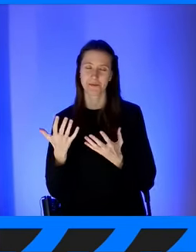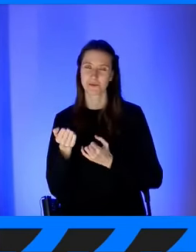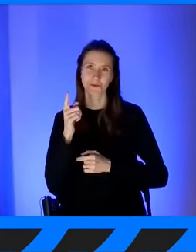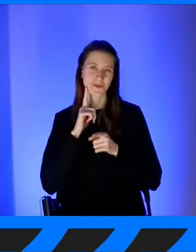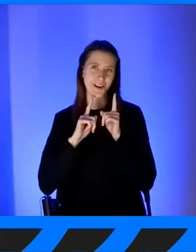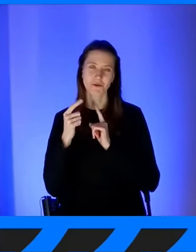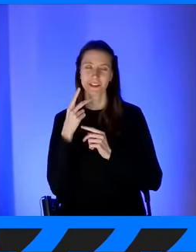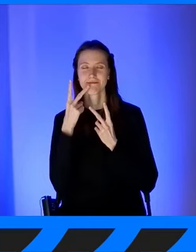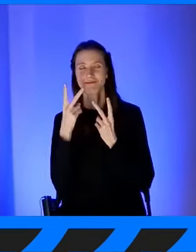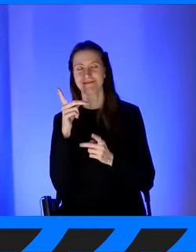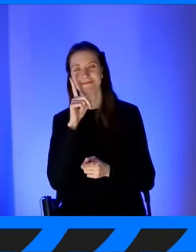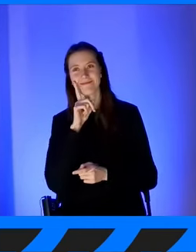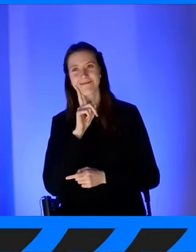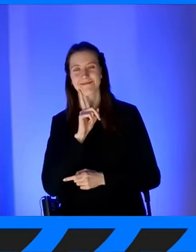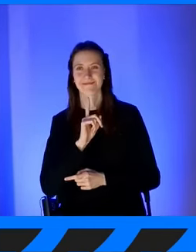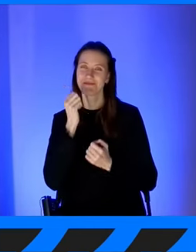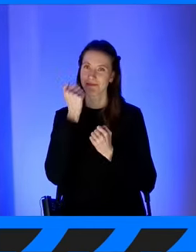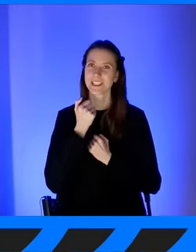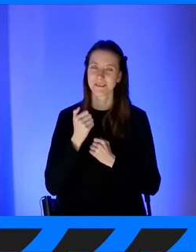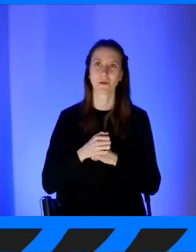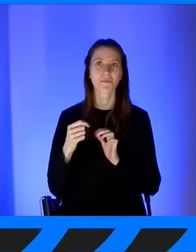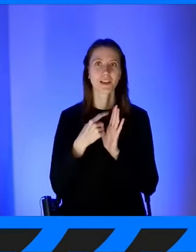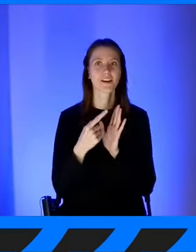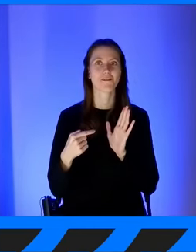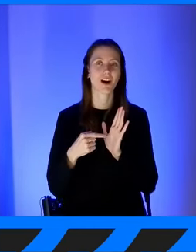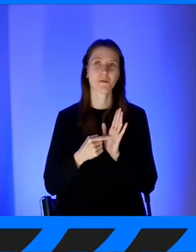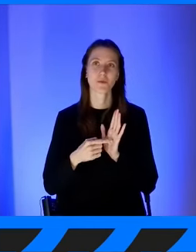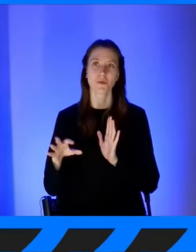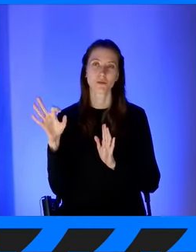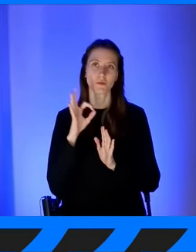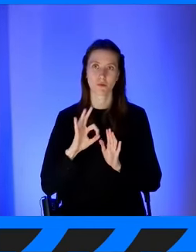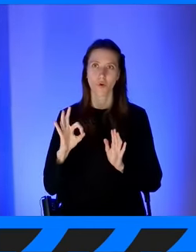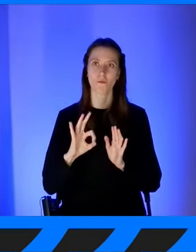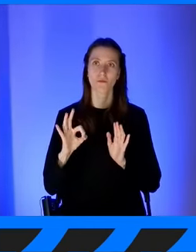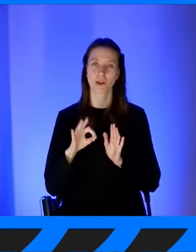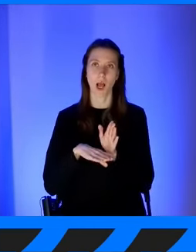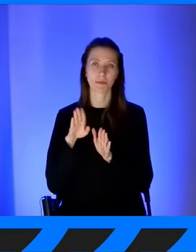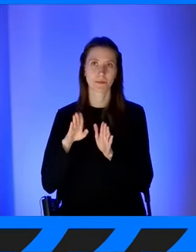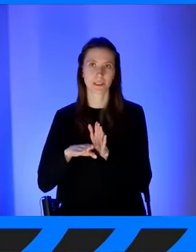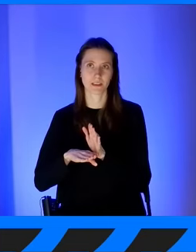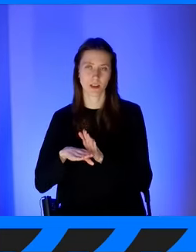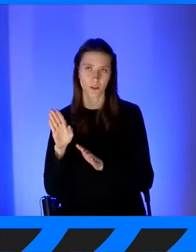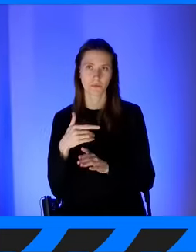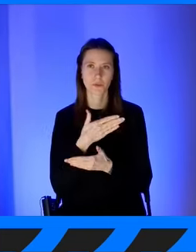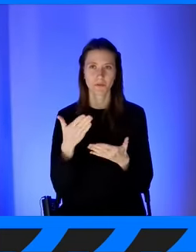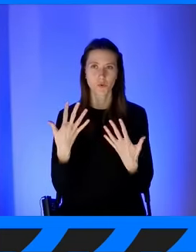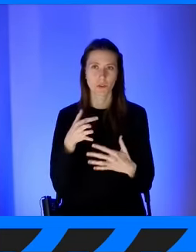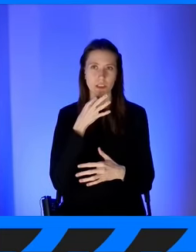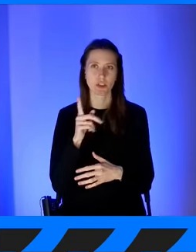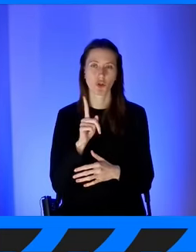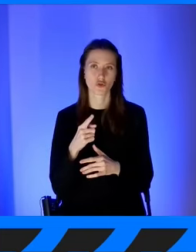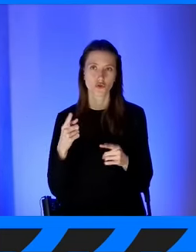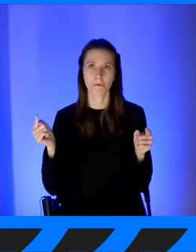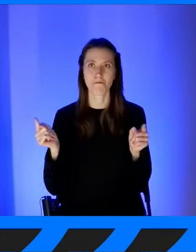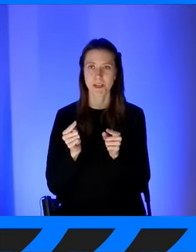удовольствие эстетическое. Спасибо. Вопрос про оптимизацию. Вот вы сказали, что мини-апы